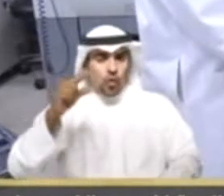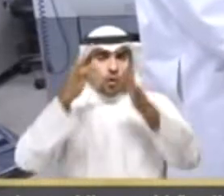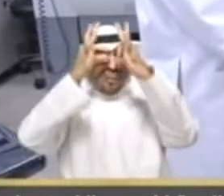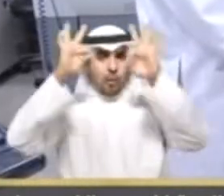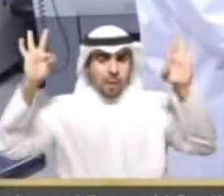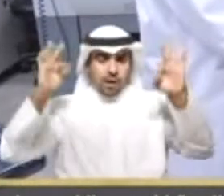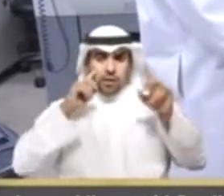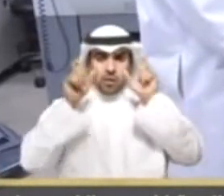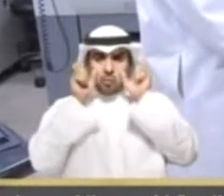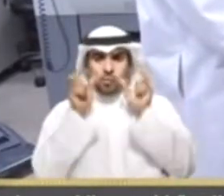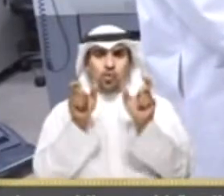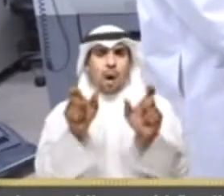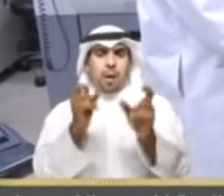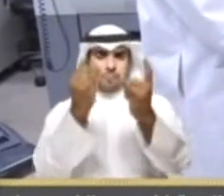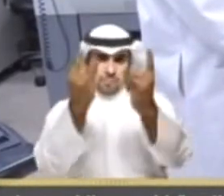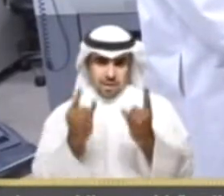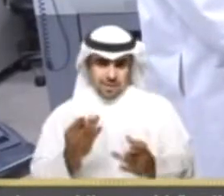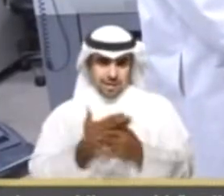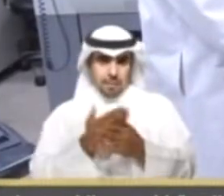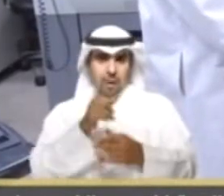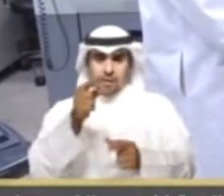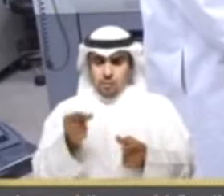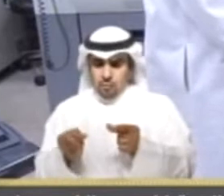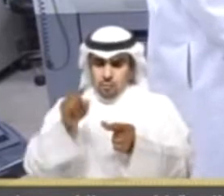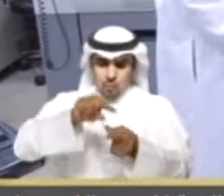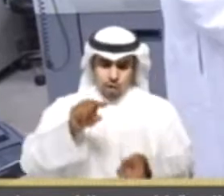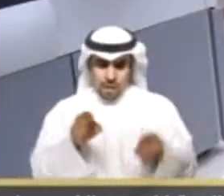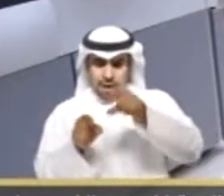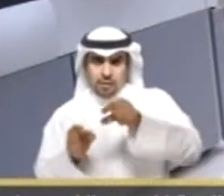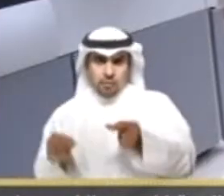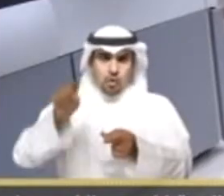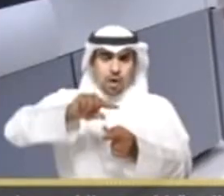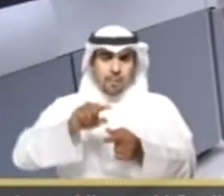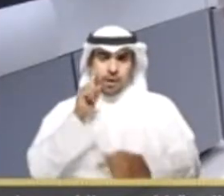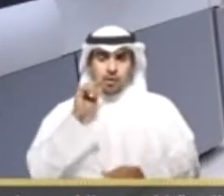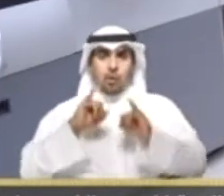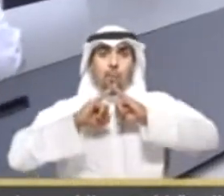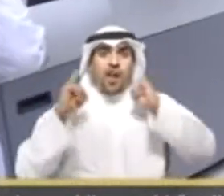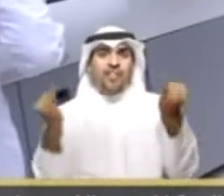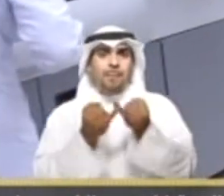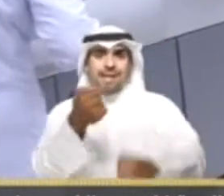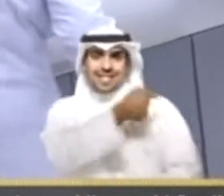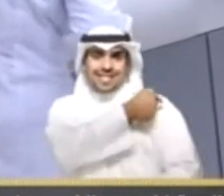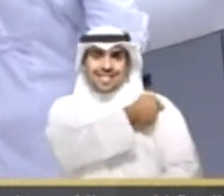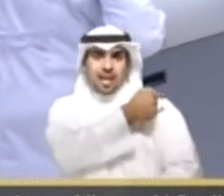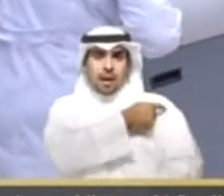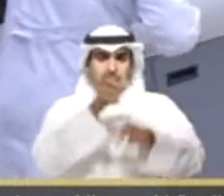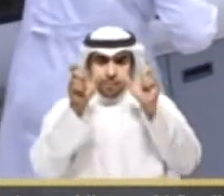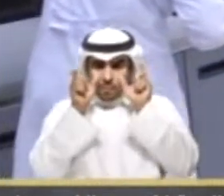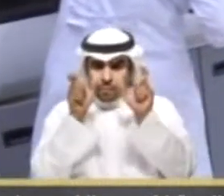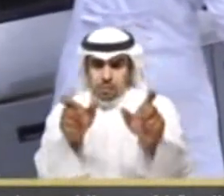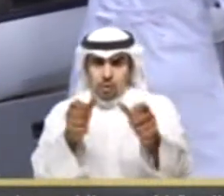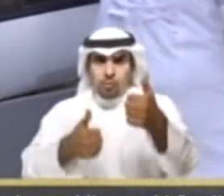التي أثمرت جهودهم في حصول المختبر على تقييم 100% من منظمة الصحة العالمية بكفاءة